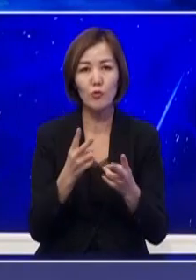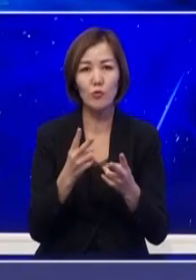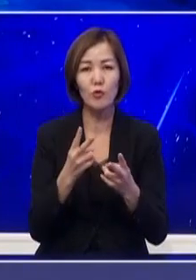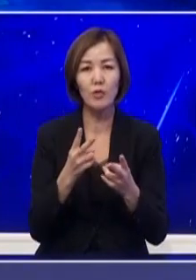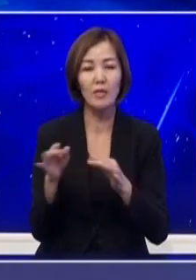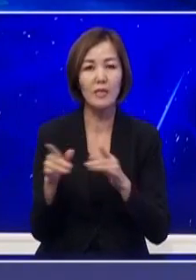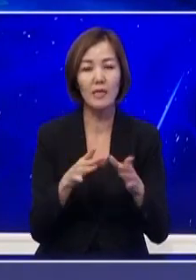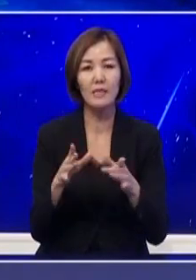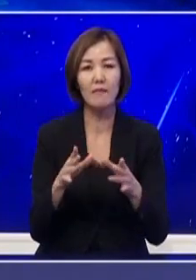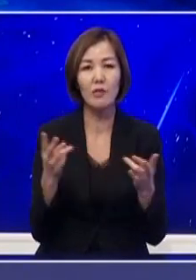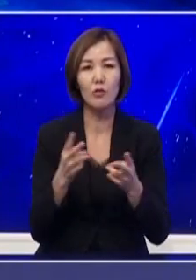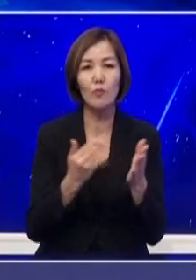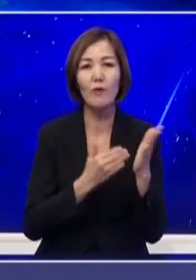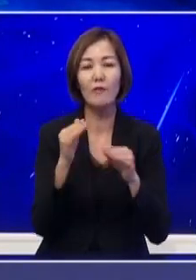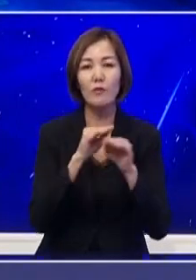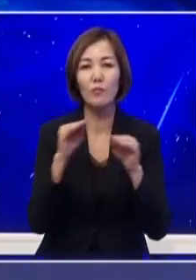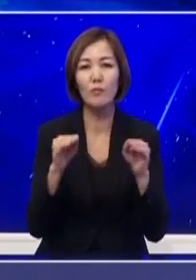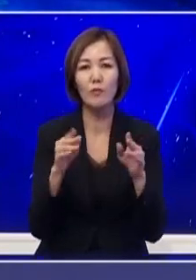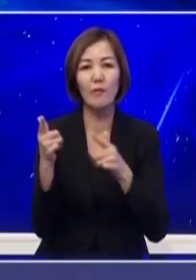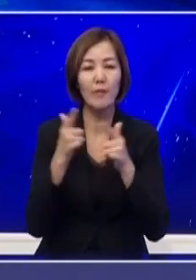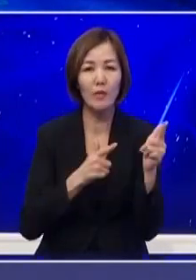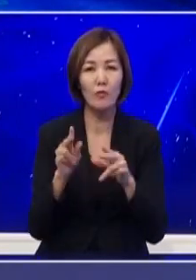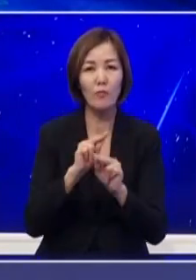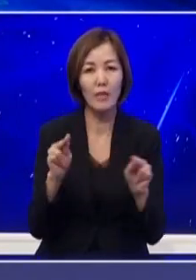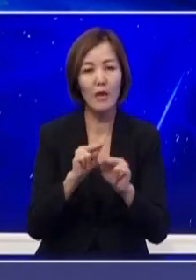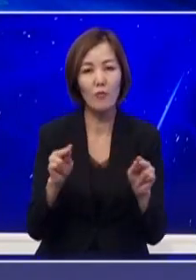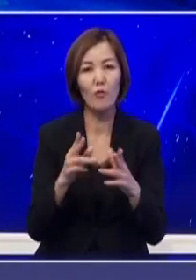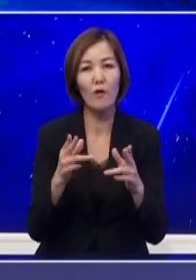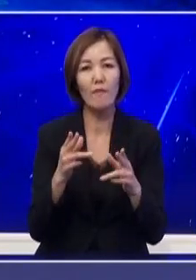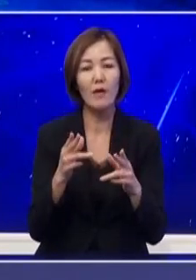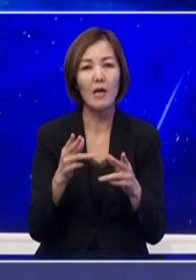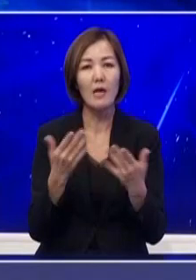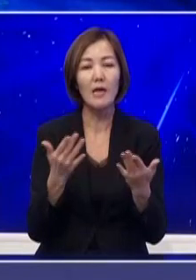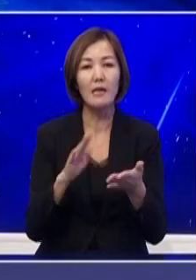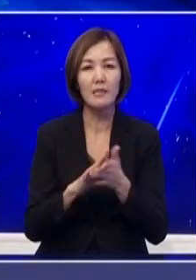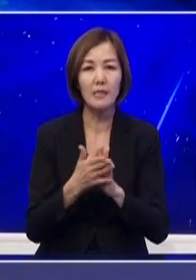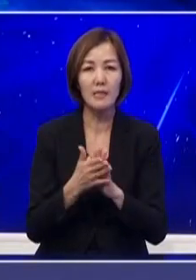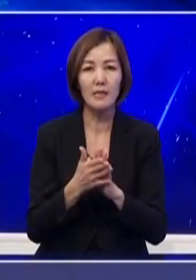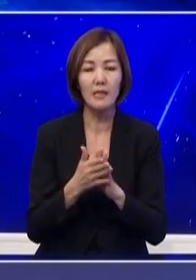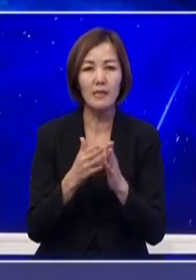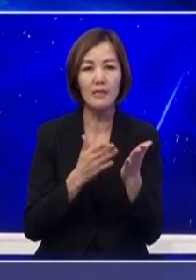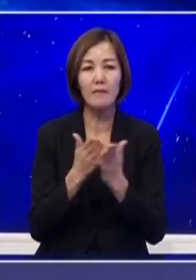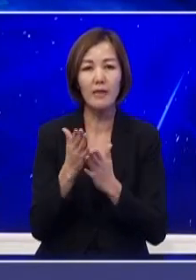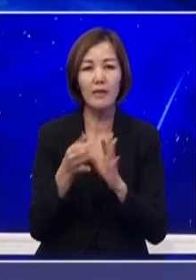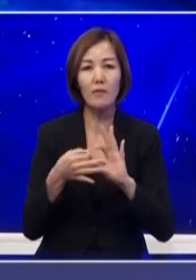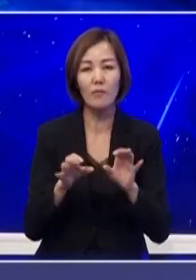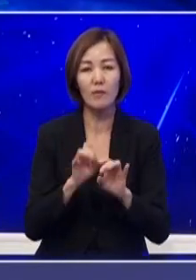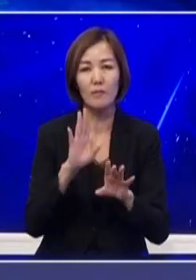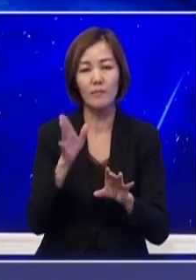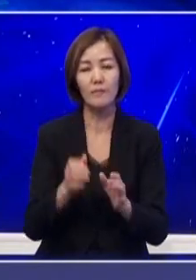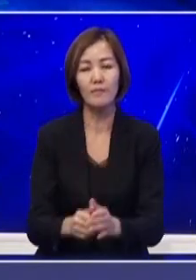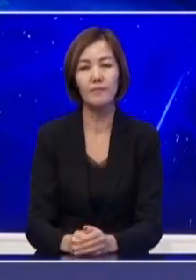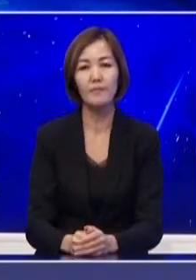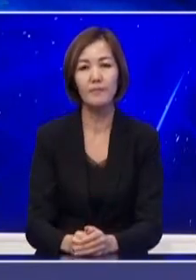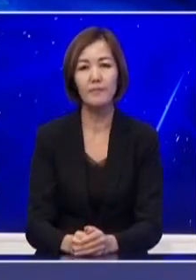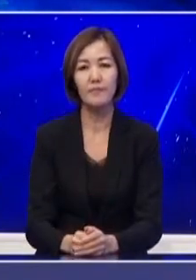предпринять действенные меры для повышения уровня подготовки педагогов. О том, как обстоят дела в данной сфере, в области ЖИЦУ смотрим в